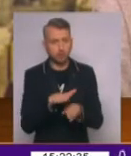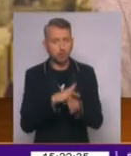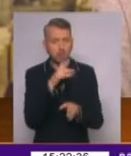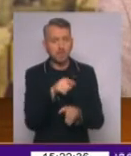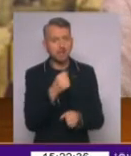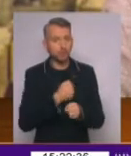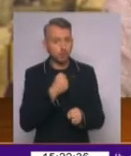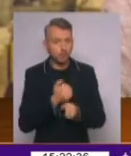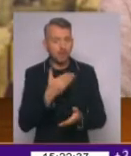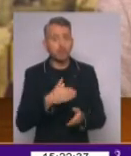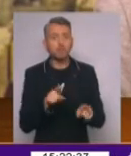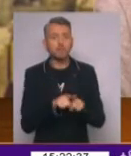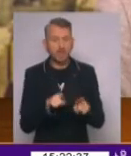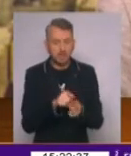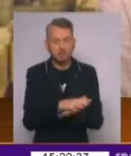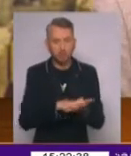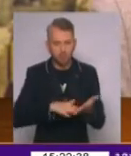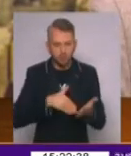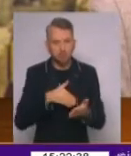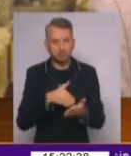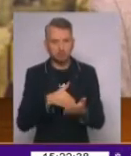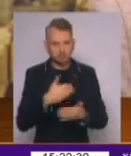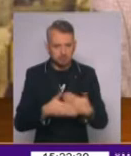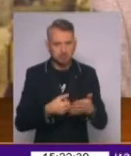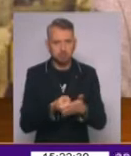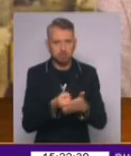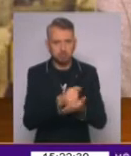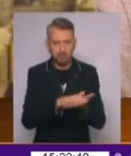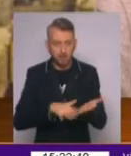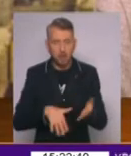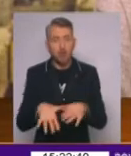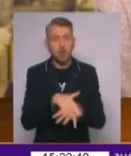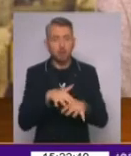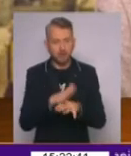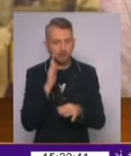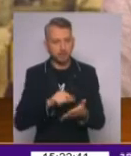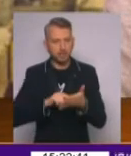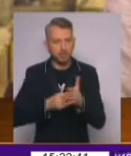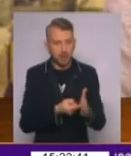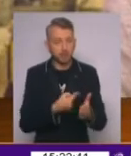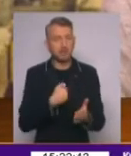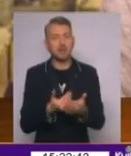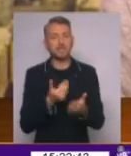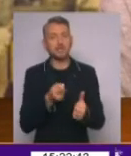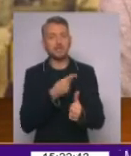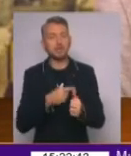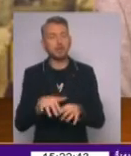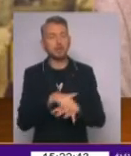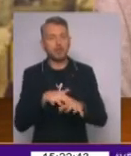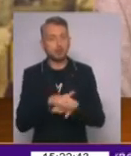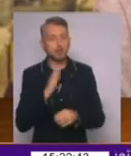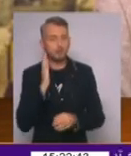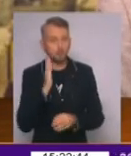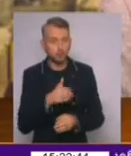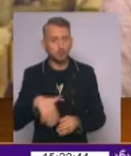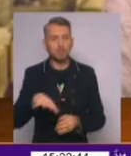розробці. Якщо все-таки продовжиться рух цього незаконного документа, то громадськість буде наполягати, я від імені громадськості буду